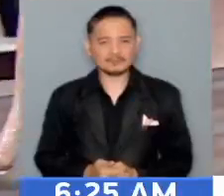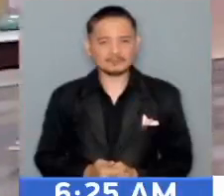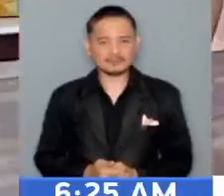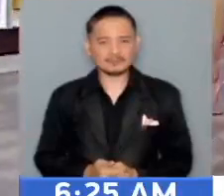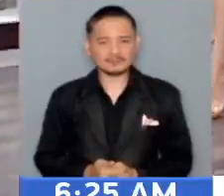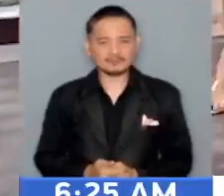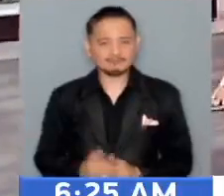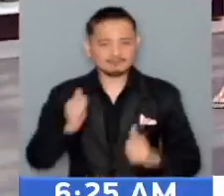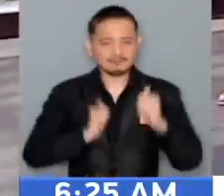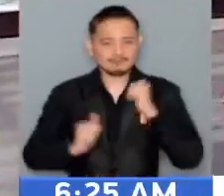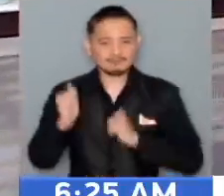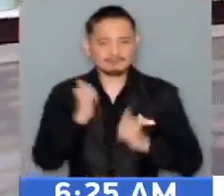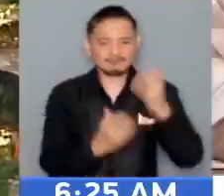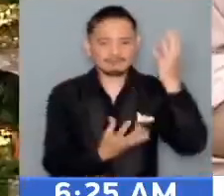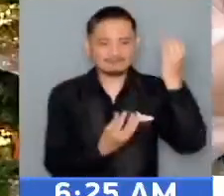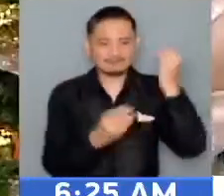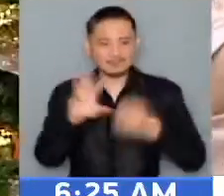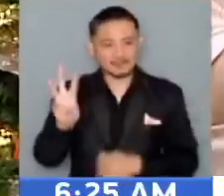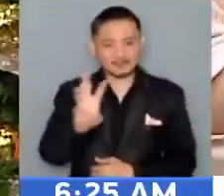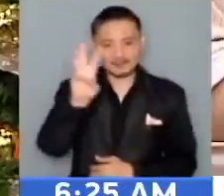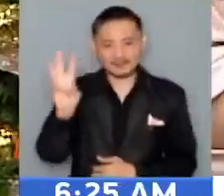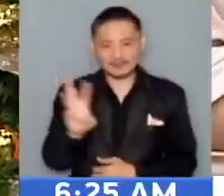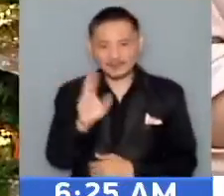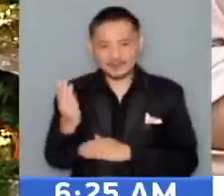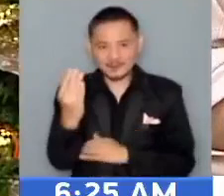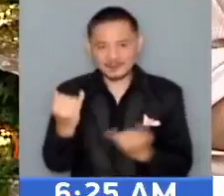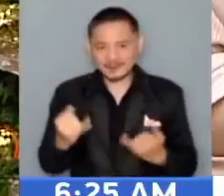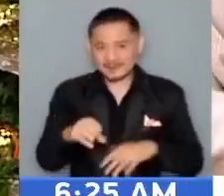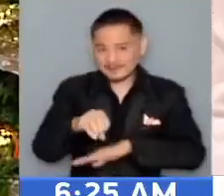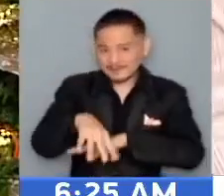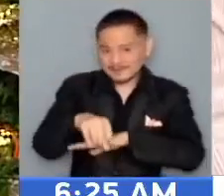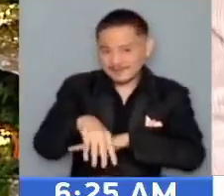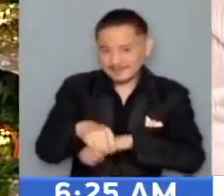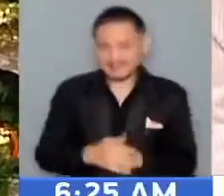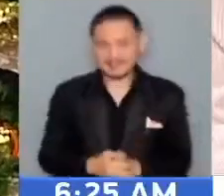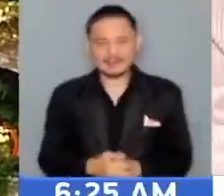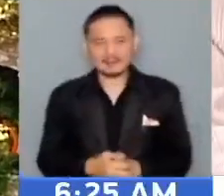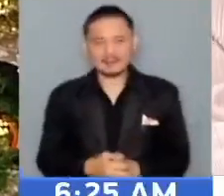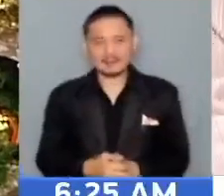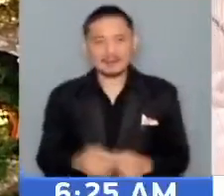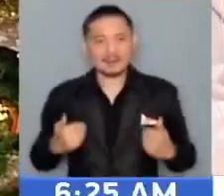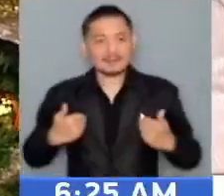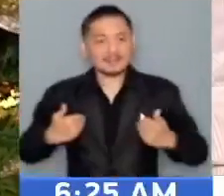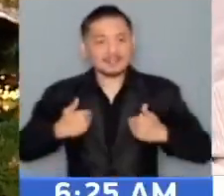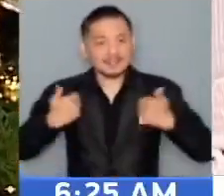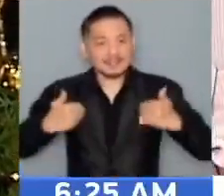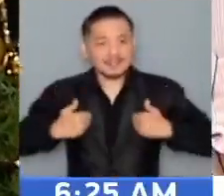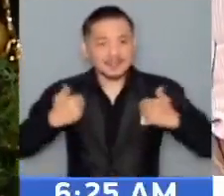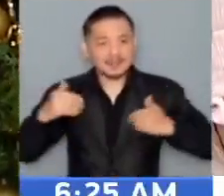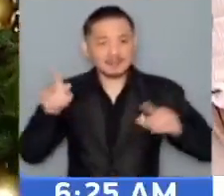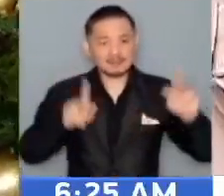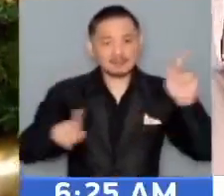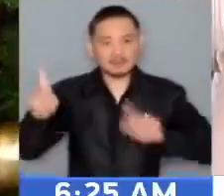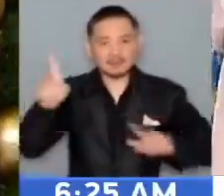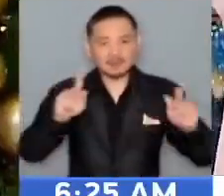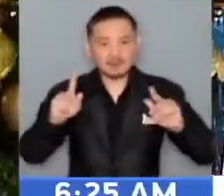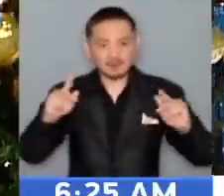Wednesday morning, chikahan po tayo. May mga chikiting daw na mapapasabak sa survey board ng Family